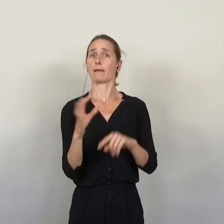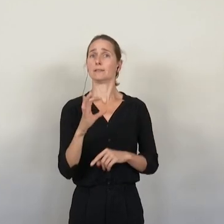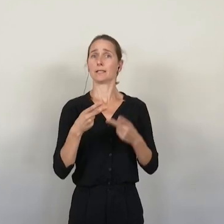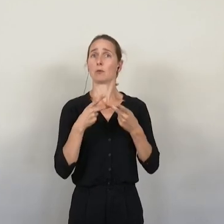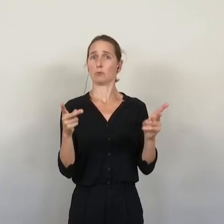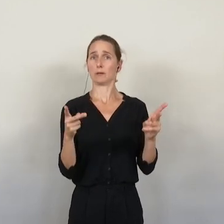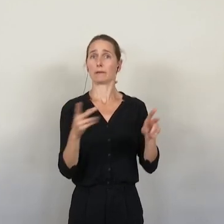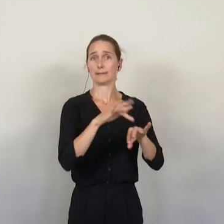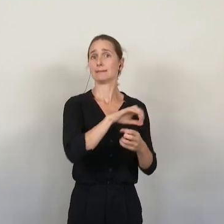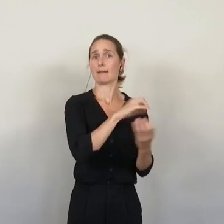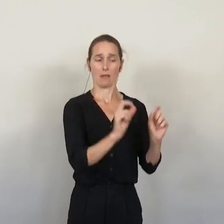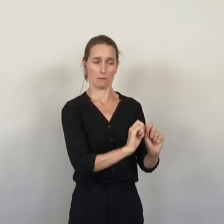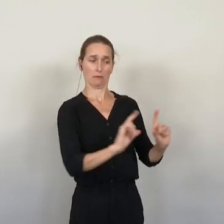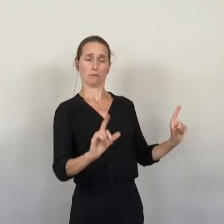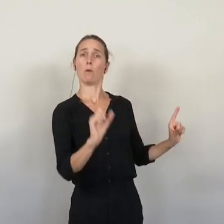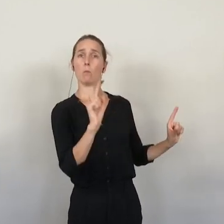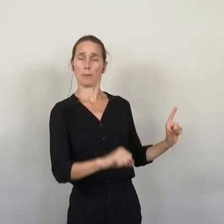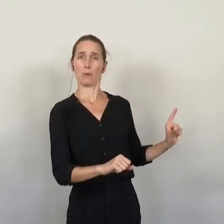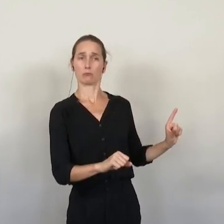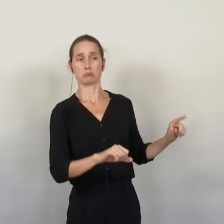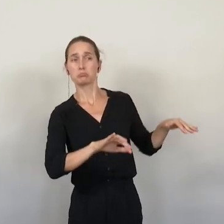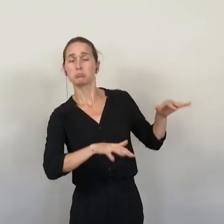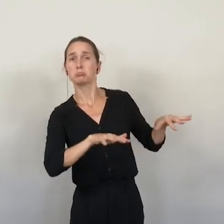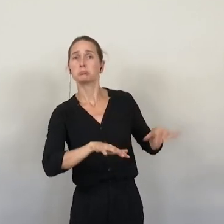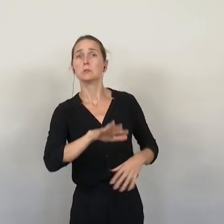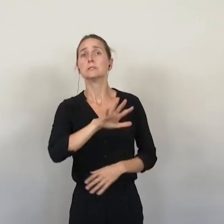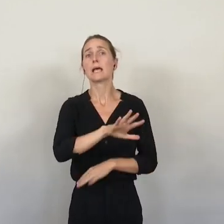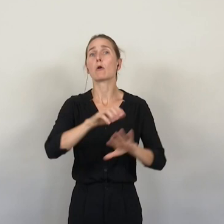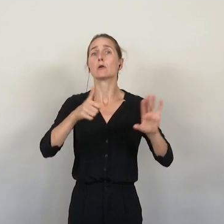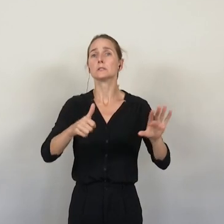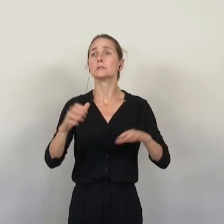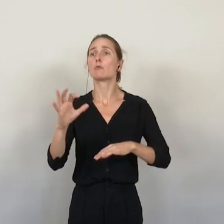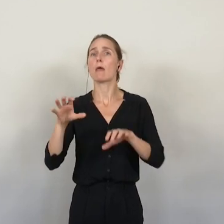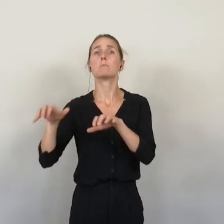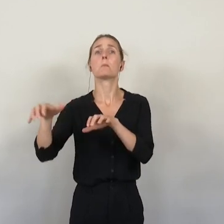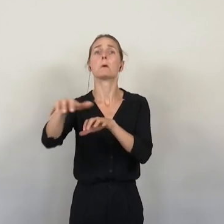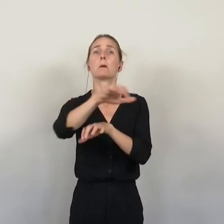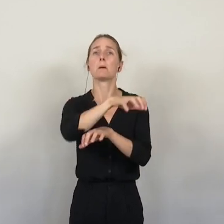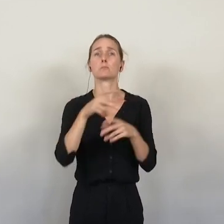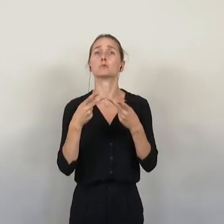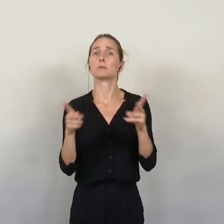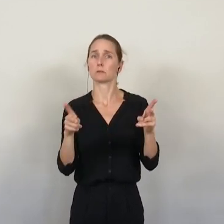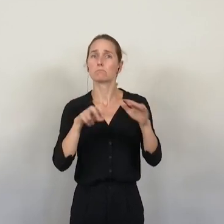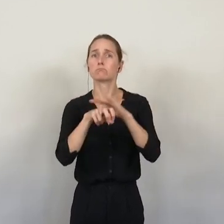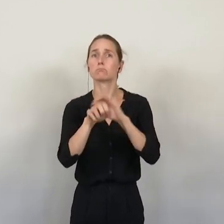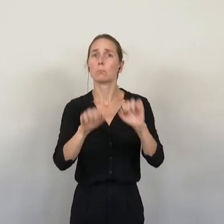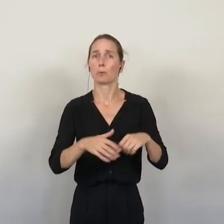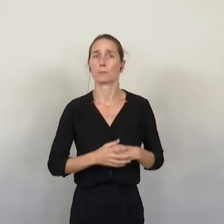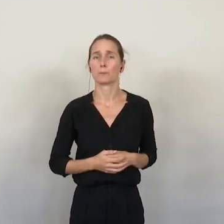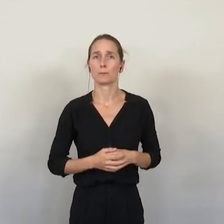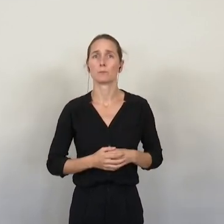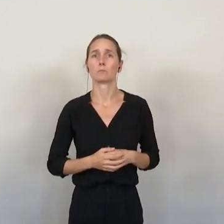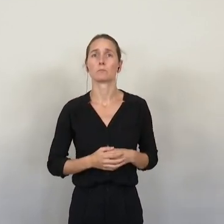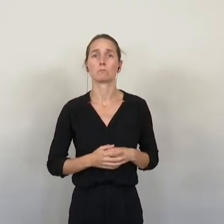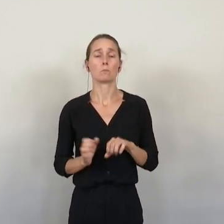publiées sur le site internet de la ville il y a environ 56 sanitaires publics à Grenoble alors 19 à